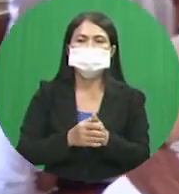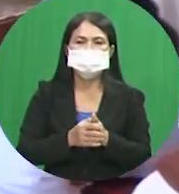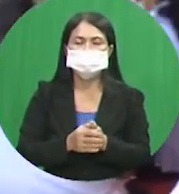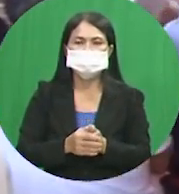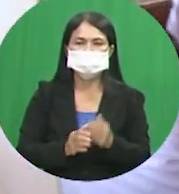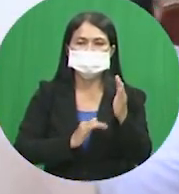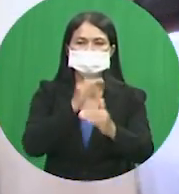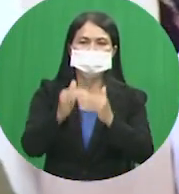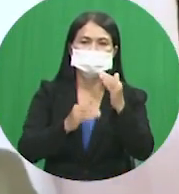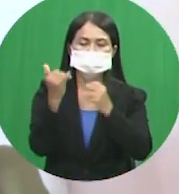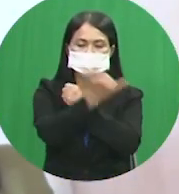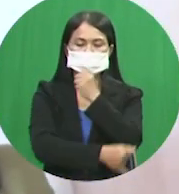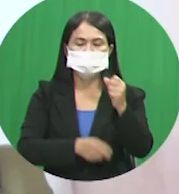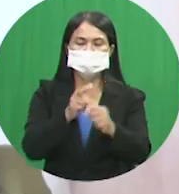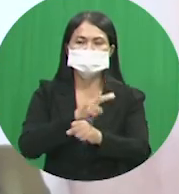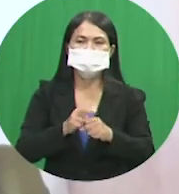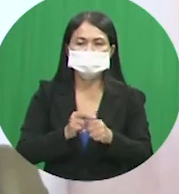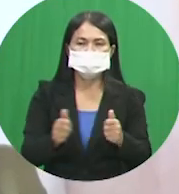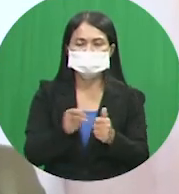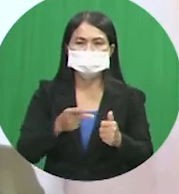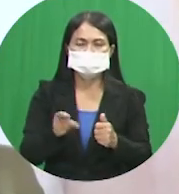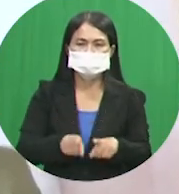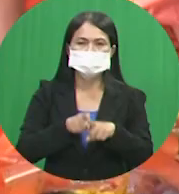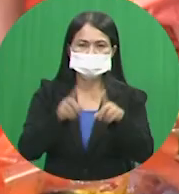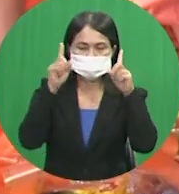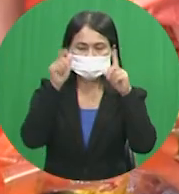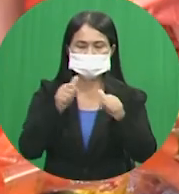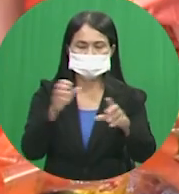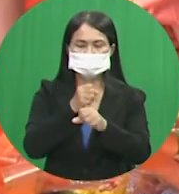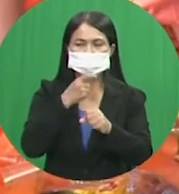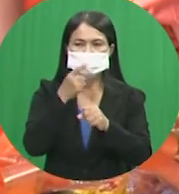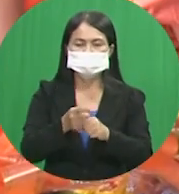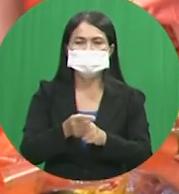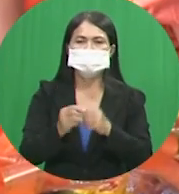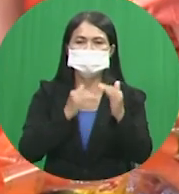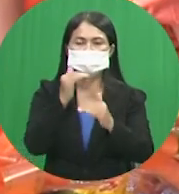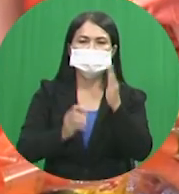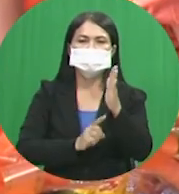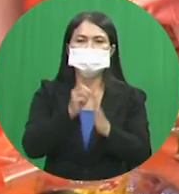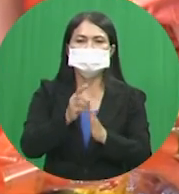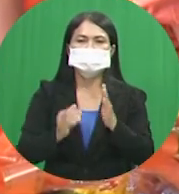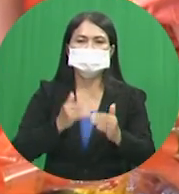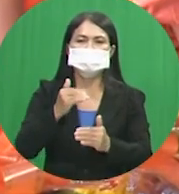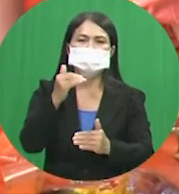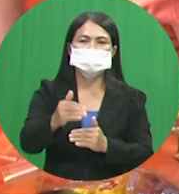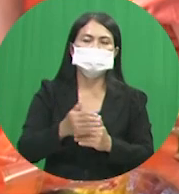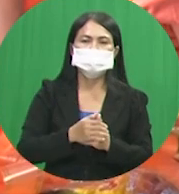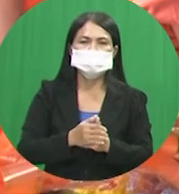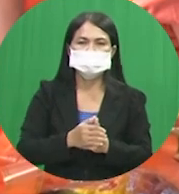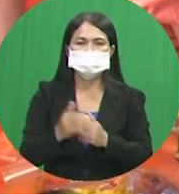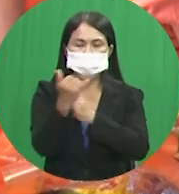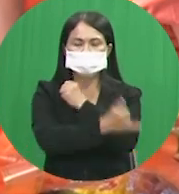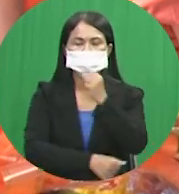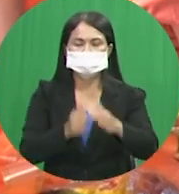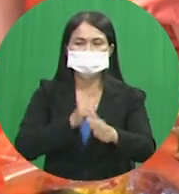ងកិច្ចអភិវឌ្ឍប្រទេសជាតិជាមួយគ្នានេះដែរឯកឧត្តមក៏បានលើកឡើងពីការអភិវឌ្ឍរីកចម្រើនឥតឈប់ឈររបស់ប្រទេស